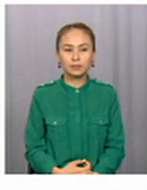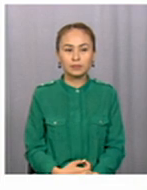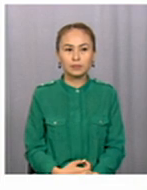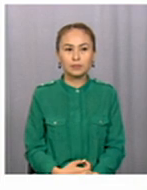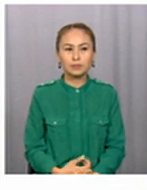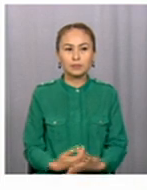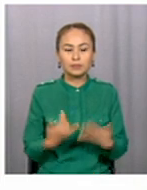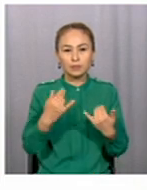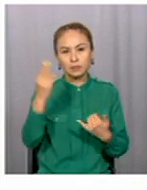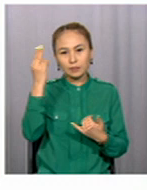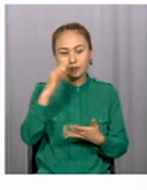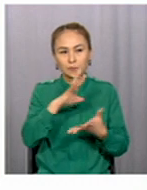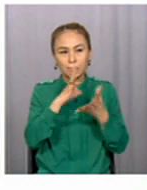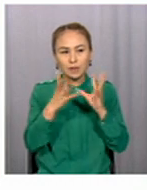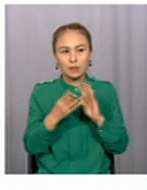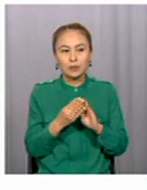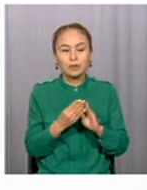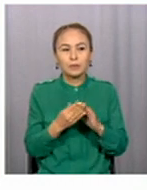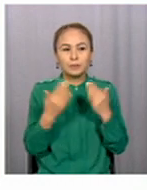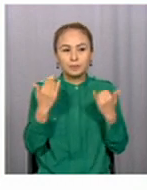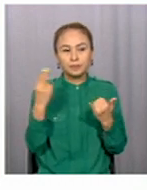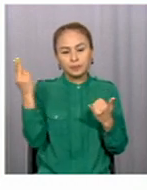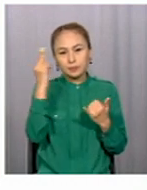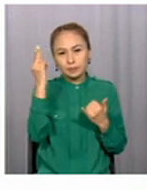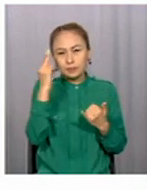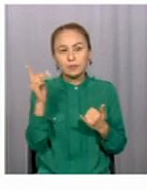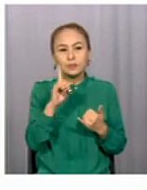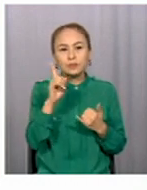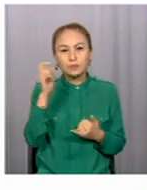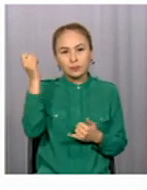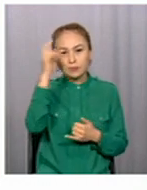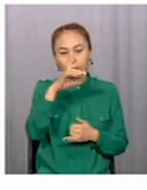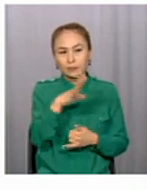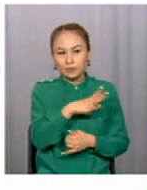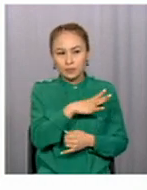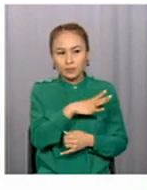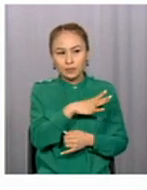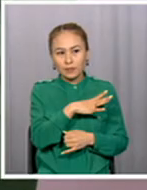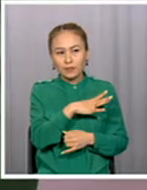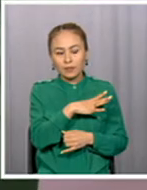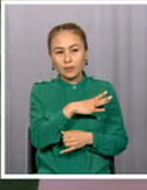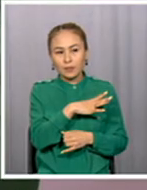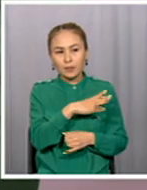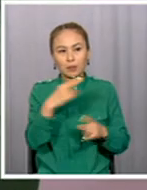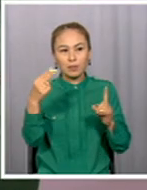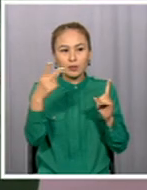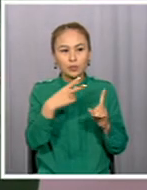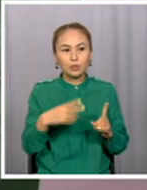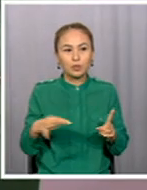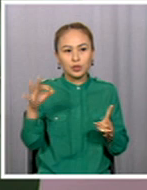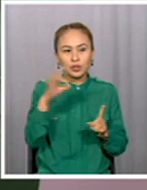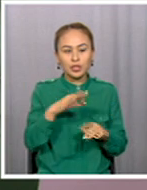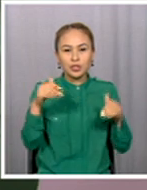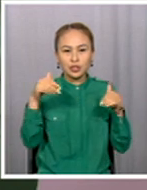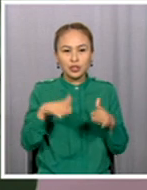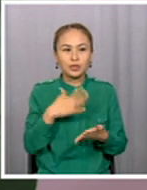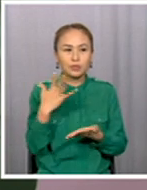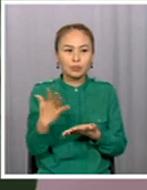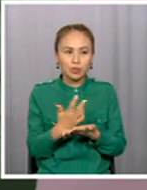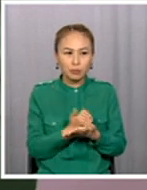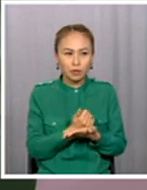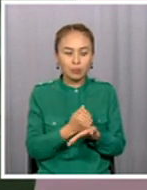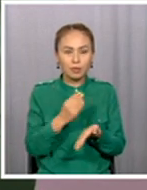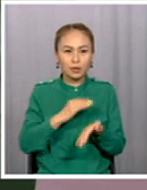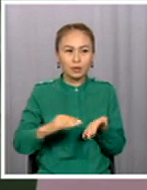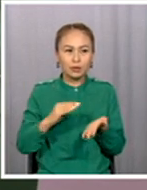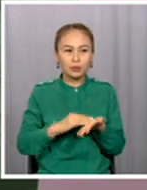сабақты қорытындылайық. Бүгінгі сабақта нені білдіңдер? Мәтін мазмұны бойынша шешім